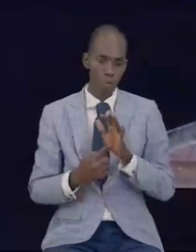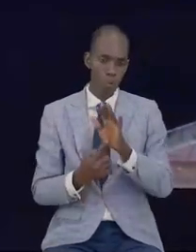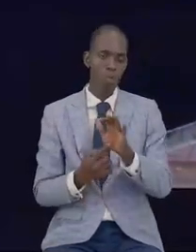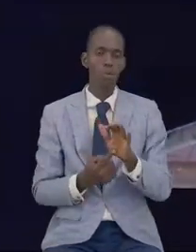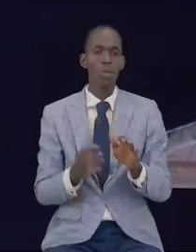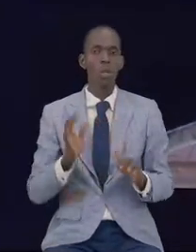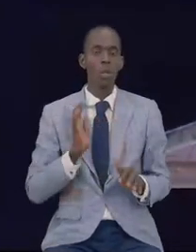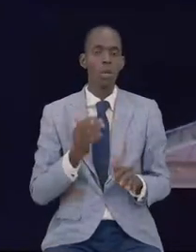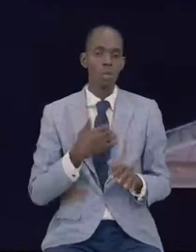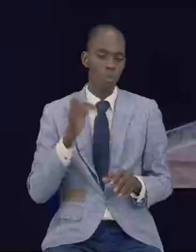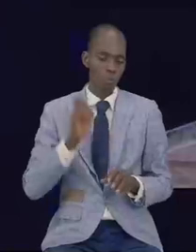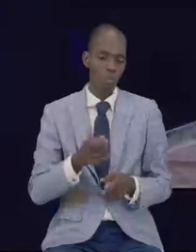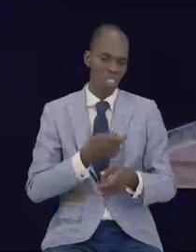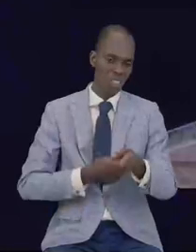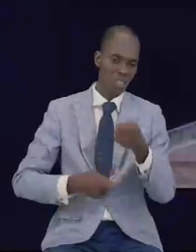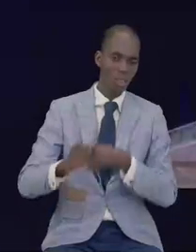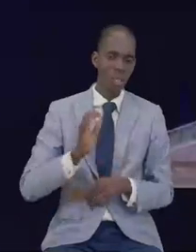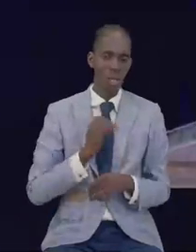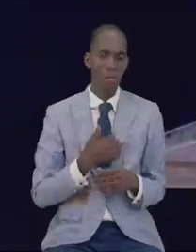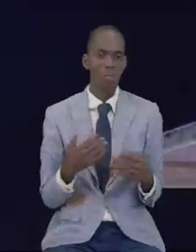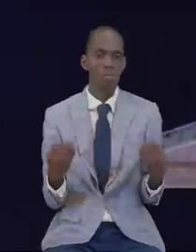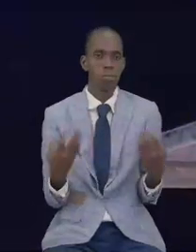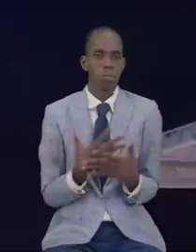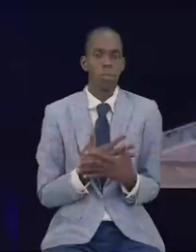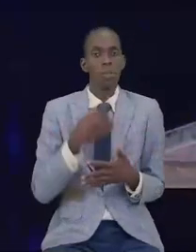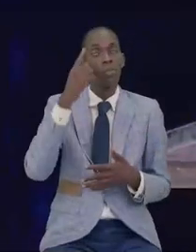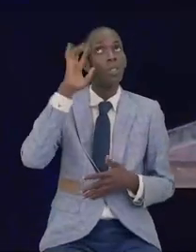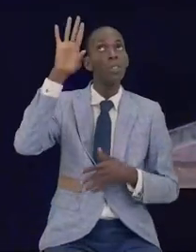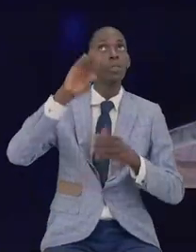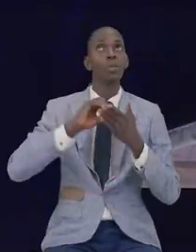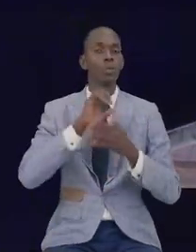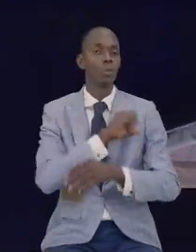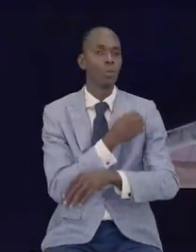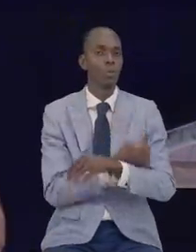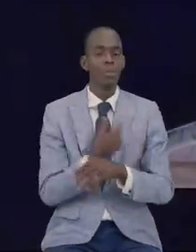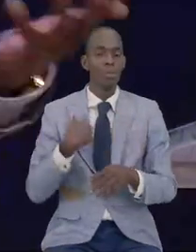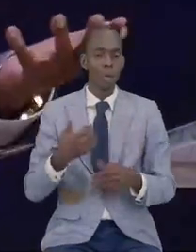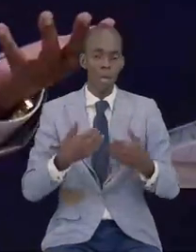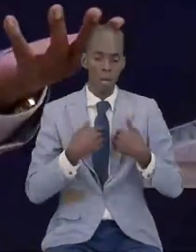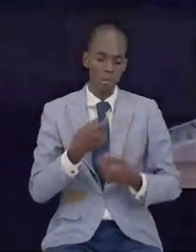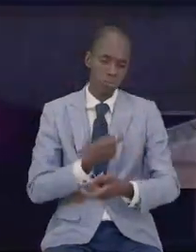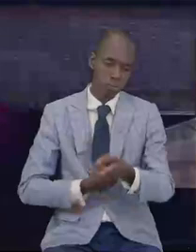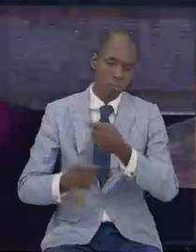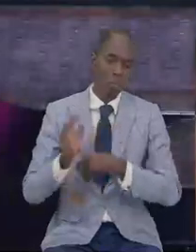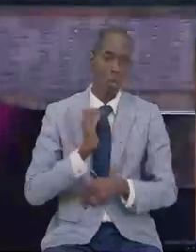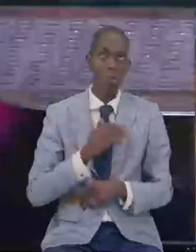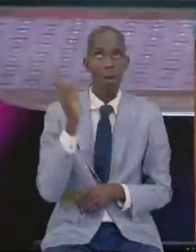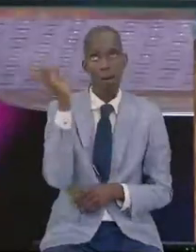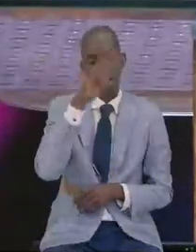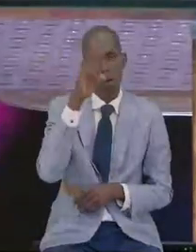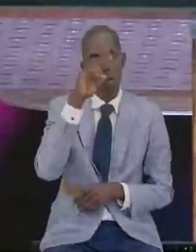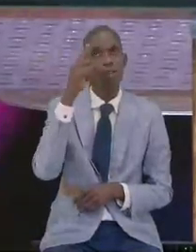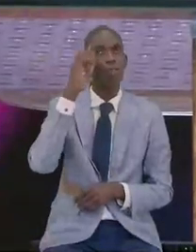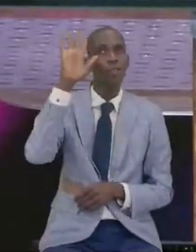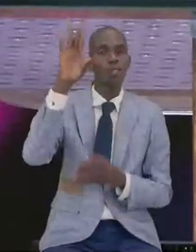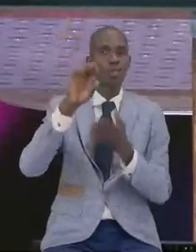notre timidité contre sa force. Nous échangeons notre ignorance contre son inspiration. Nous